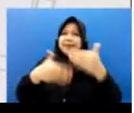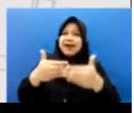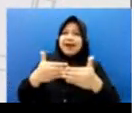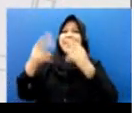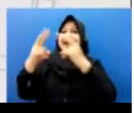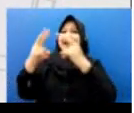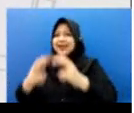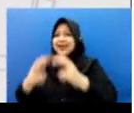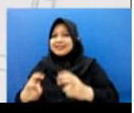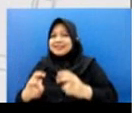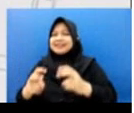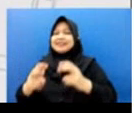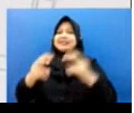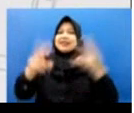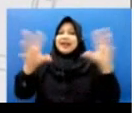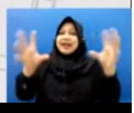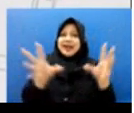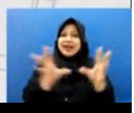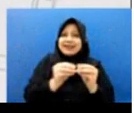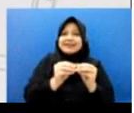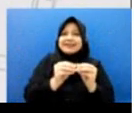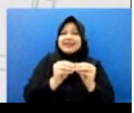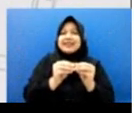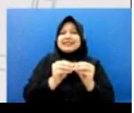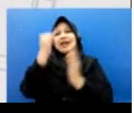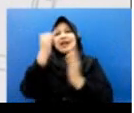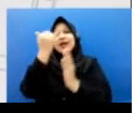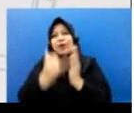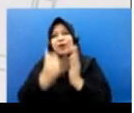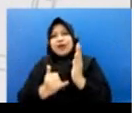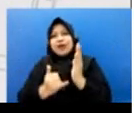mengevaluasi, menerima, menolak, dan menangguhkan.